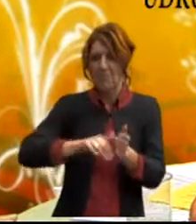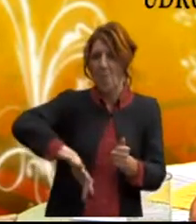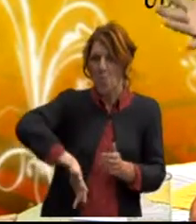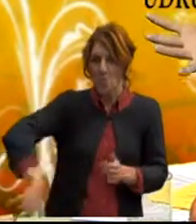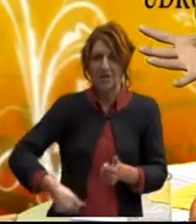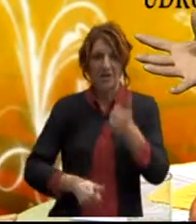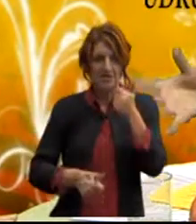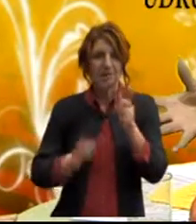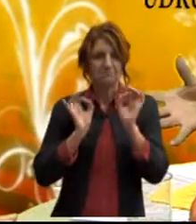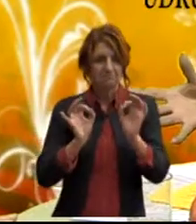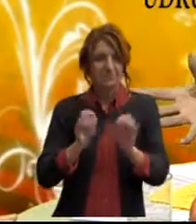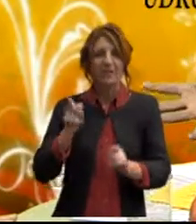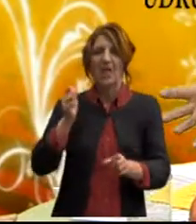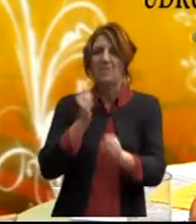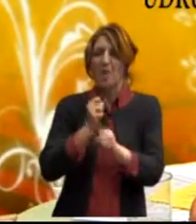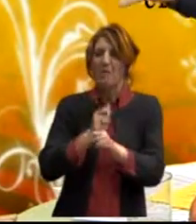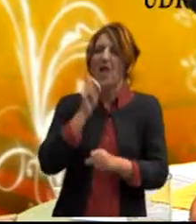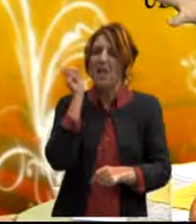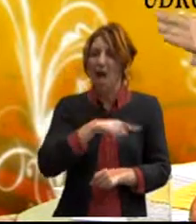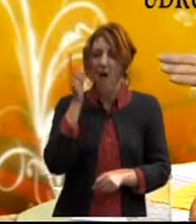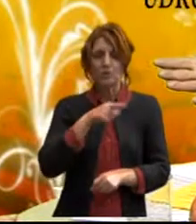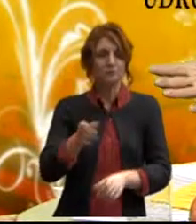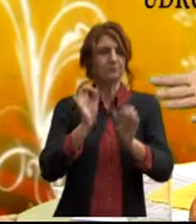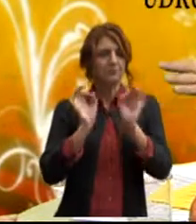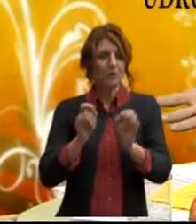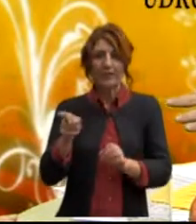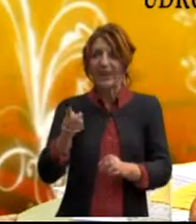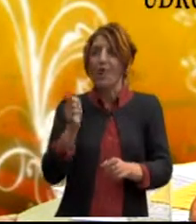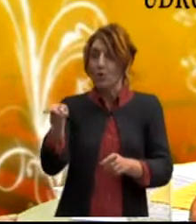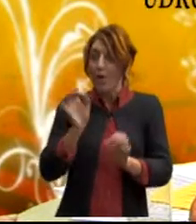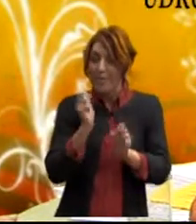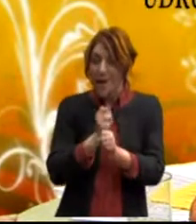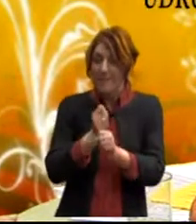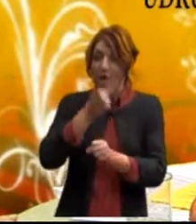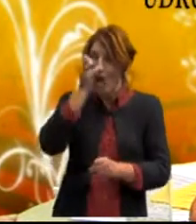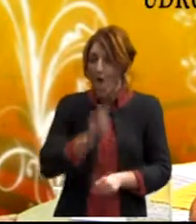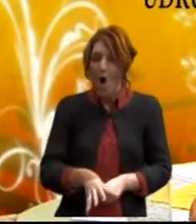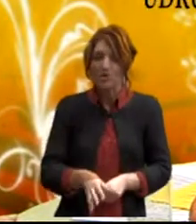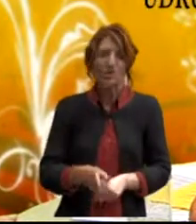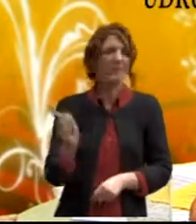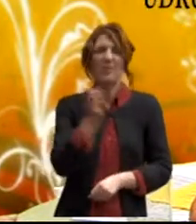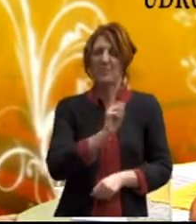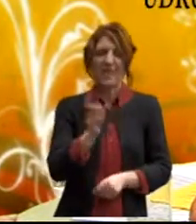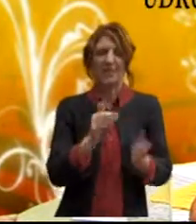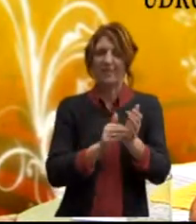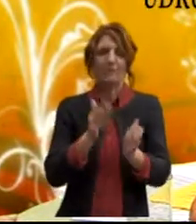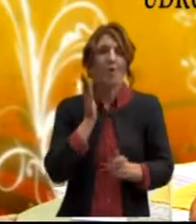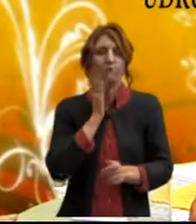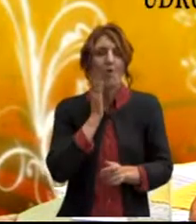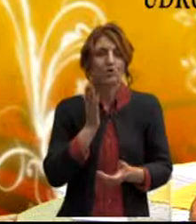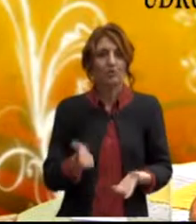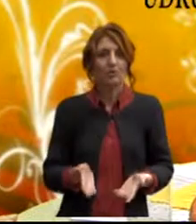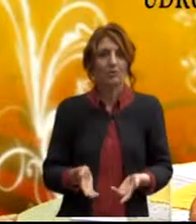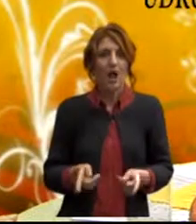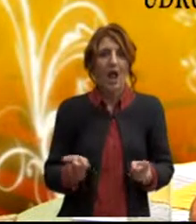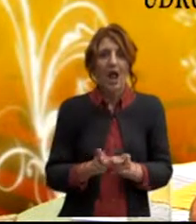laži, napravi loše, tako ćeš proći kroz život lako, nemoj mi biti pošten. Već počnemo sa svojom